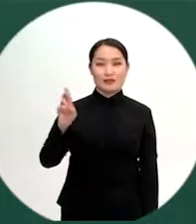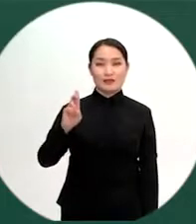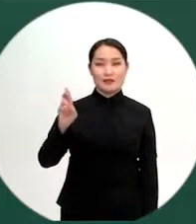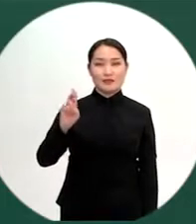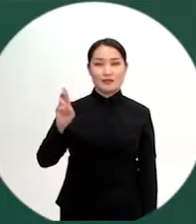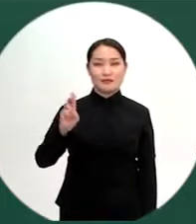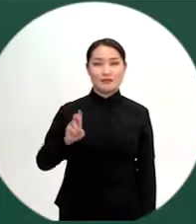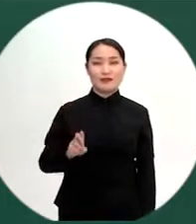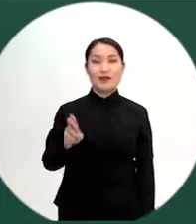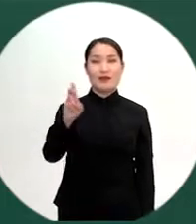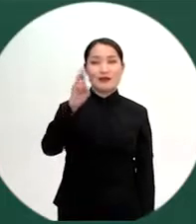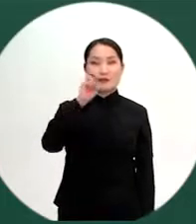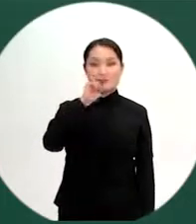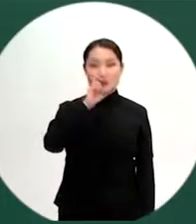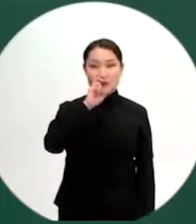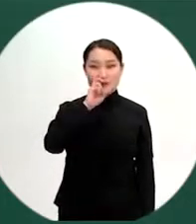баасан,